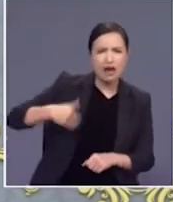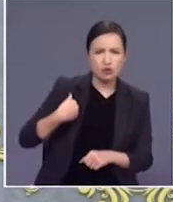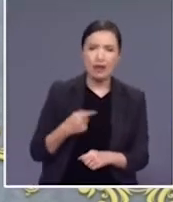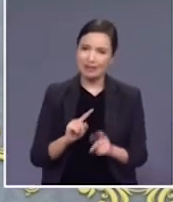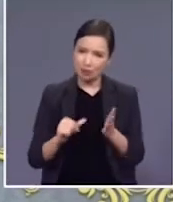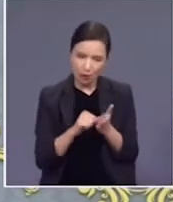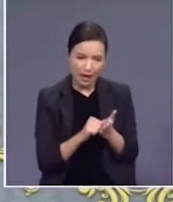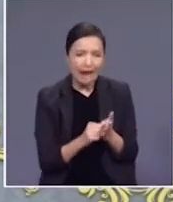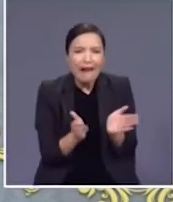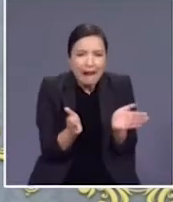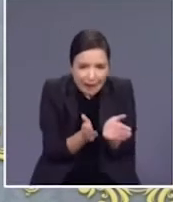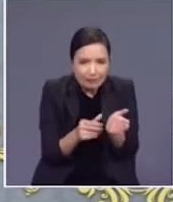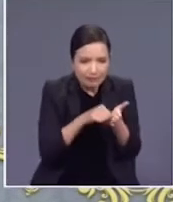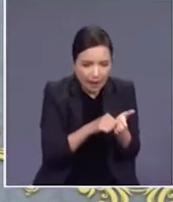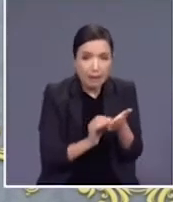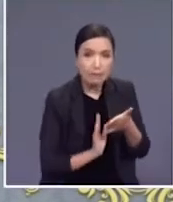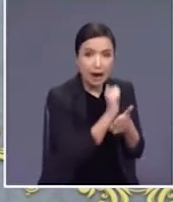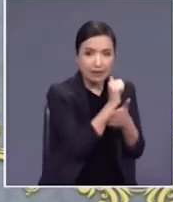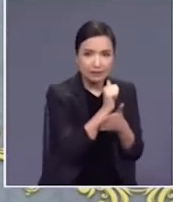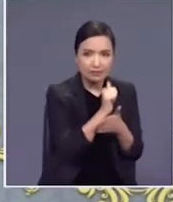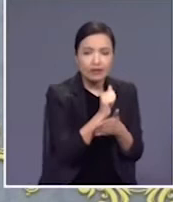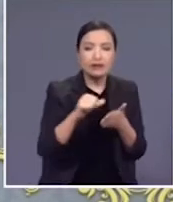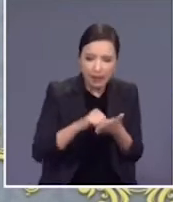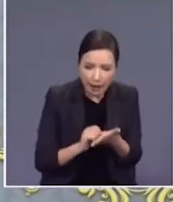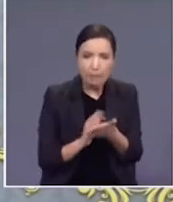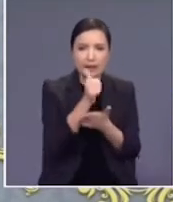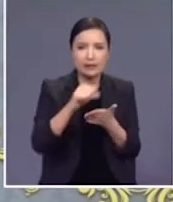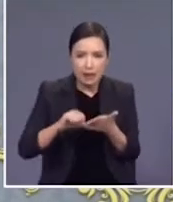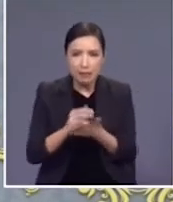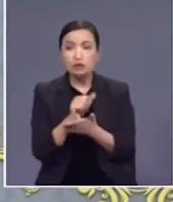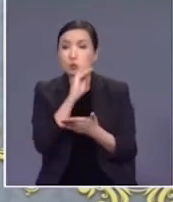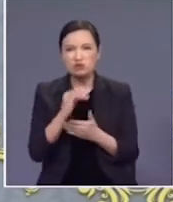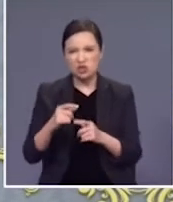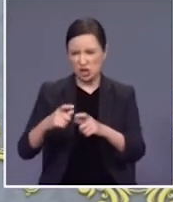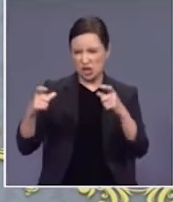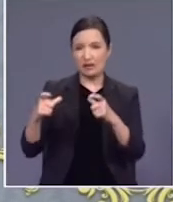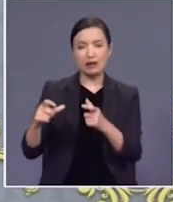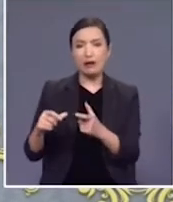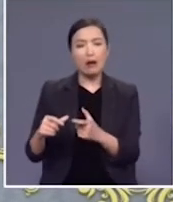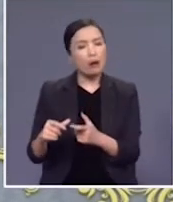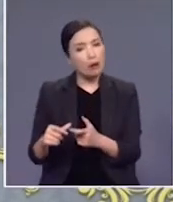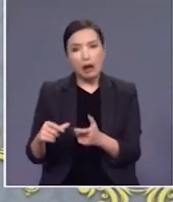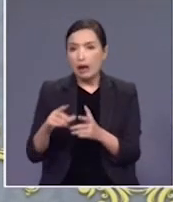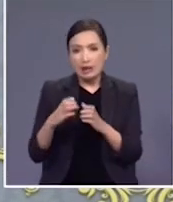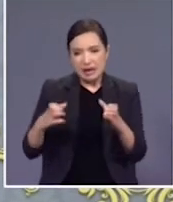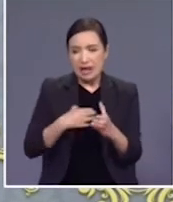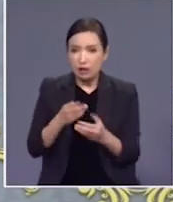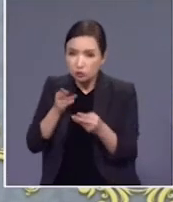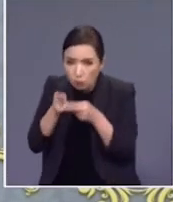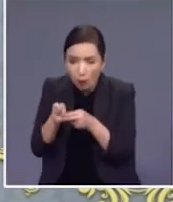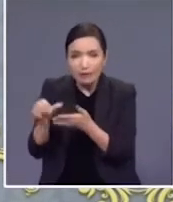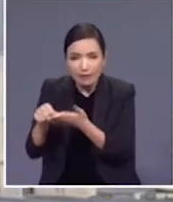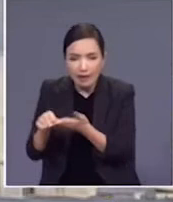ครับมันถึงจะไปแก้อันใหญ่ได้ถ้าเราคิดจะทำอันใหญ่โดยที่ไม่แก้เล็กๆข้างล่างมันไปไม่ได้หรอกครับเพราะมันเป็นกิจกรรมร่วมกันทั้งหมดยึดโย